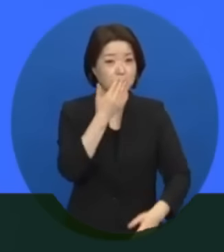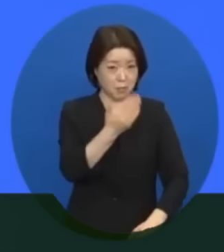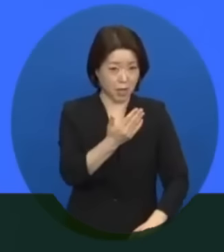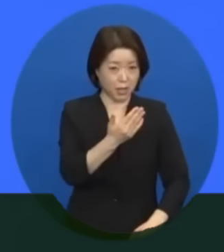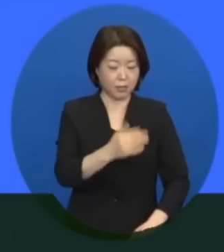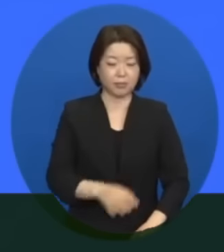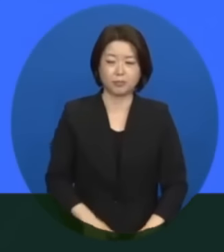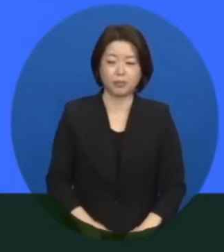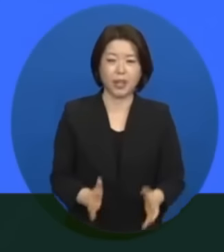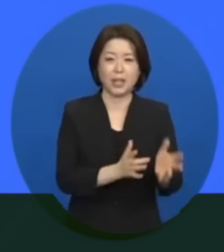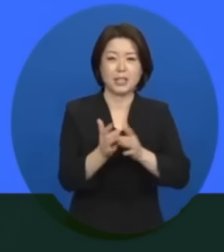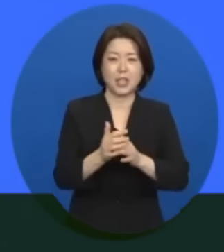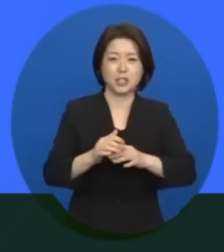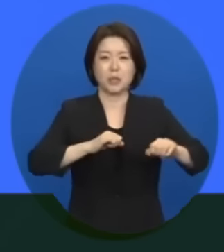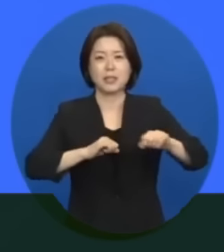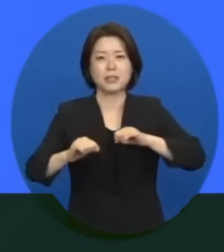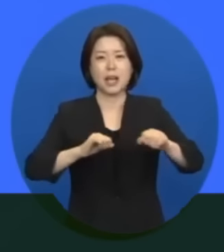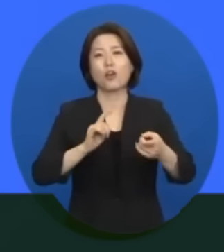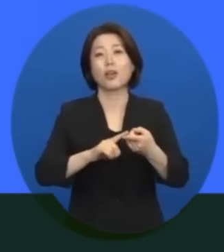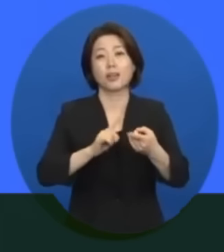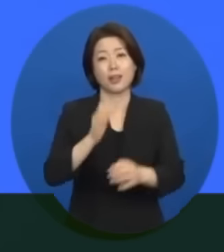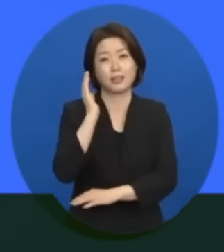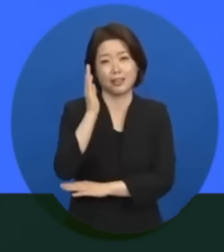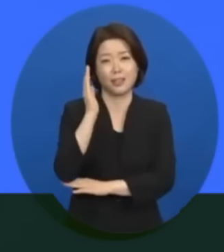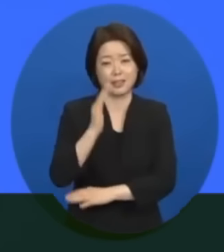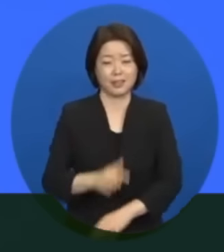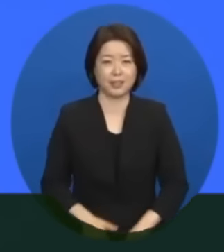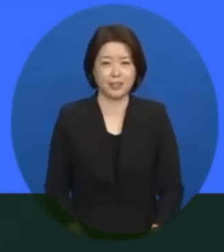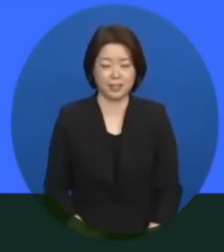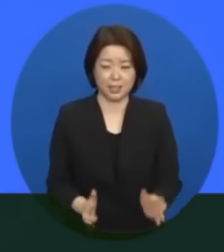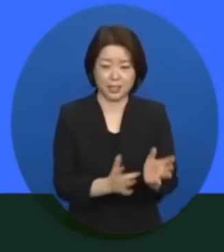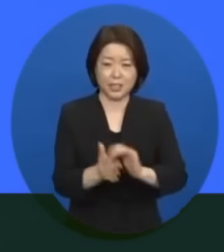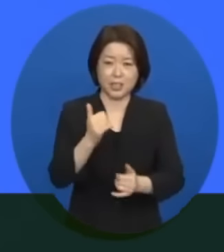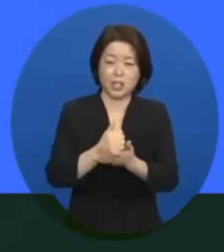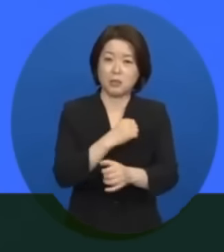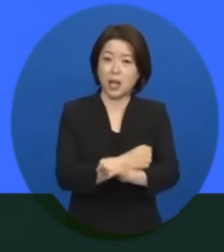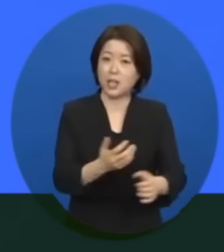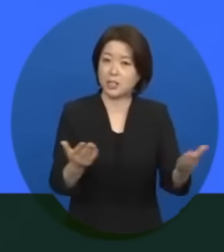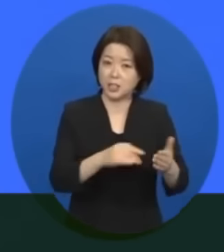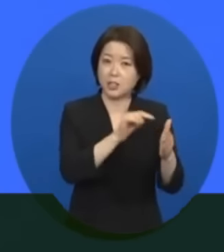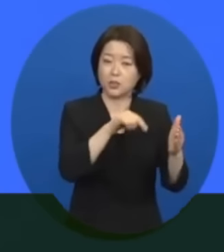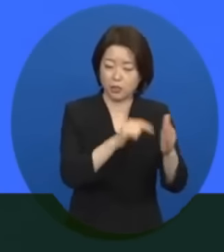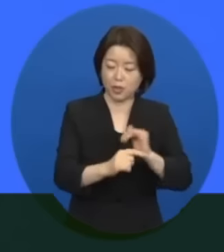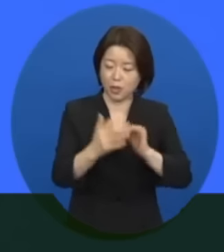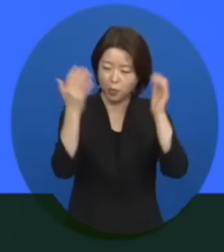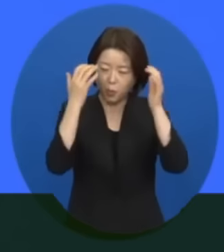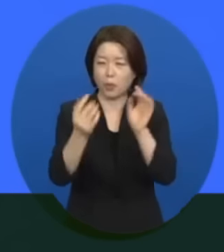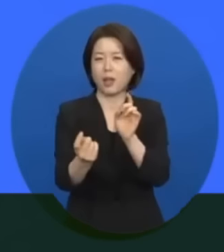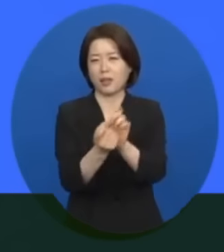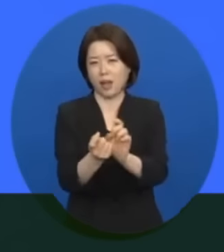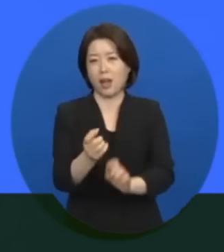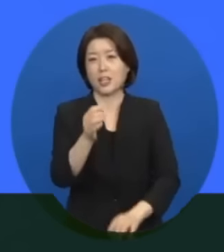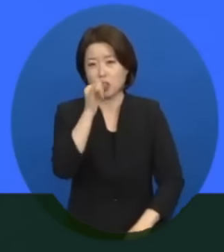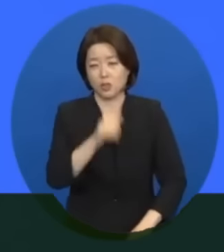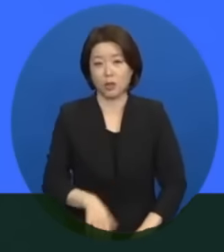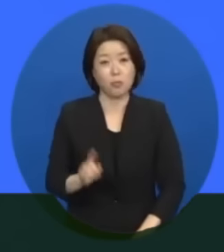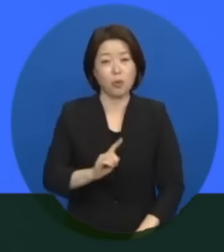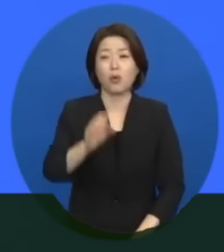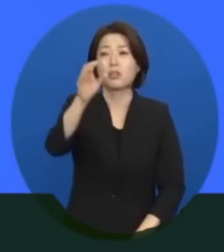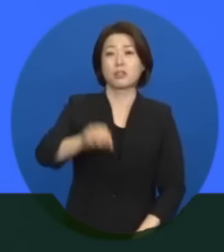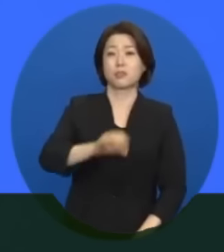예수님 사역에 대한 얘기를 얘기하신 것이지만 예수님이 하시는 일 중에 뭐가 있냐면 고난을 받는 일이 있었습니다 십자가로지는